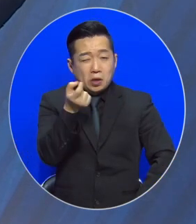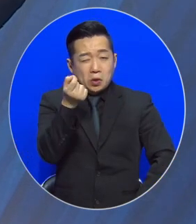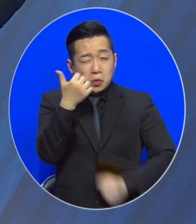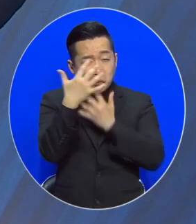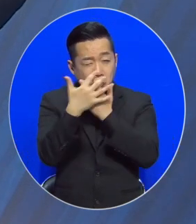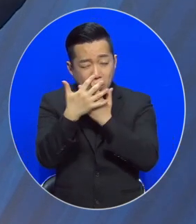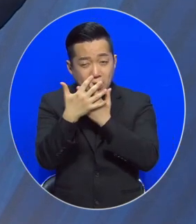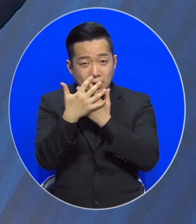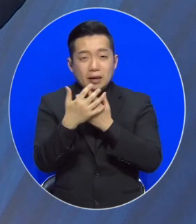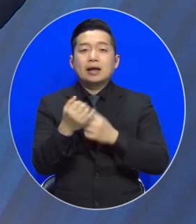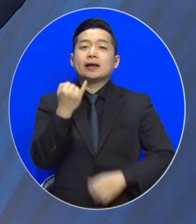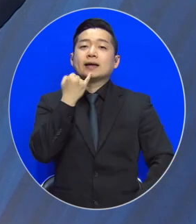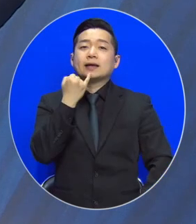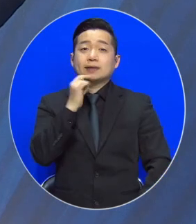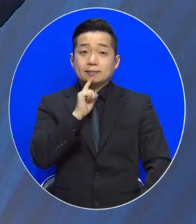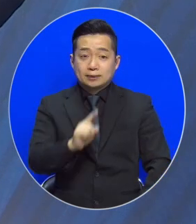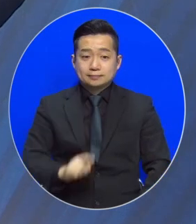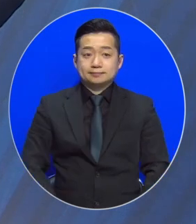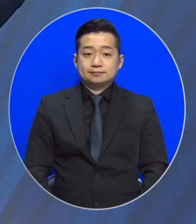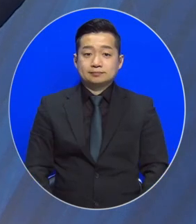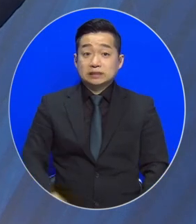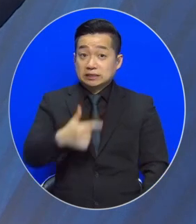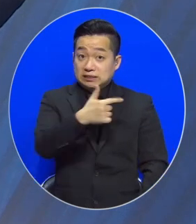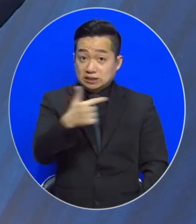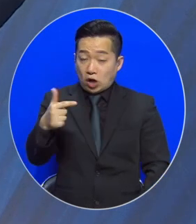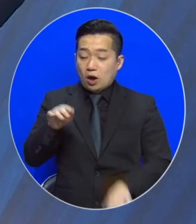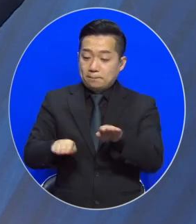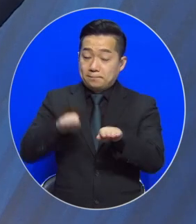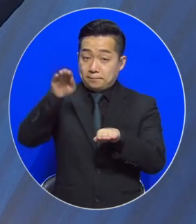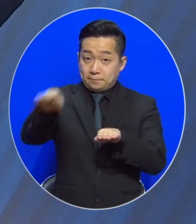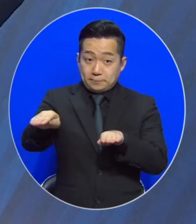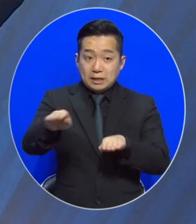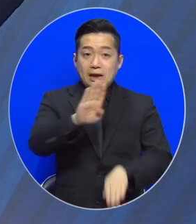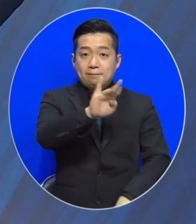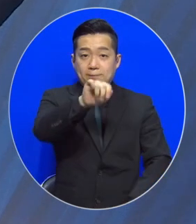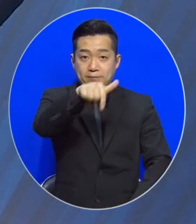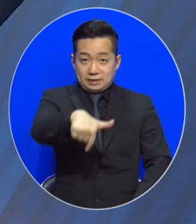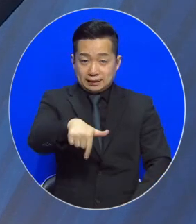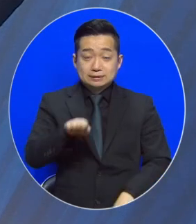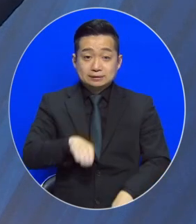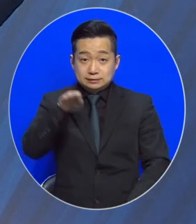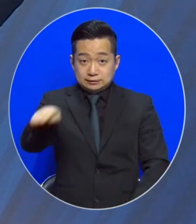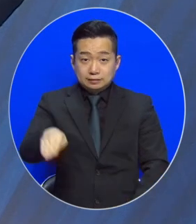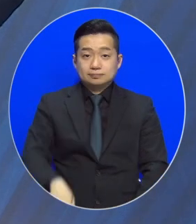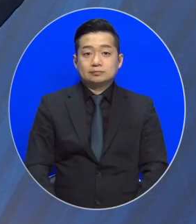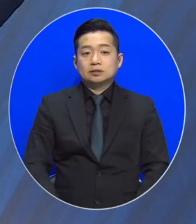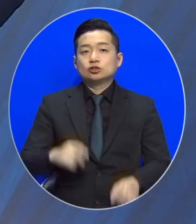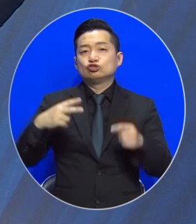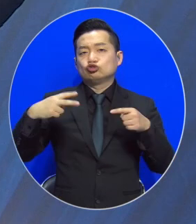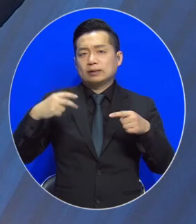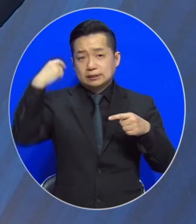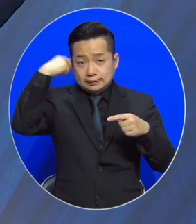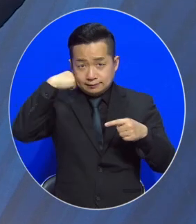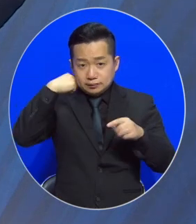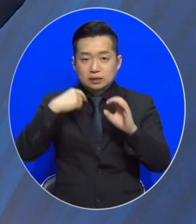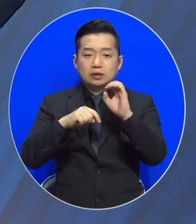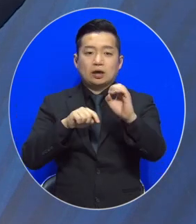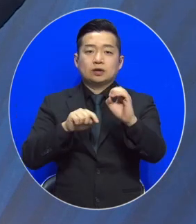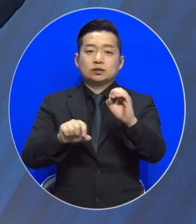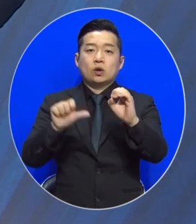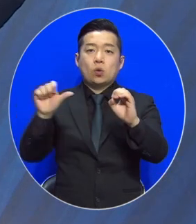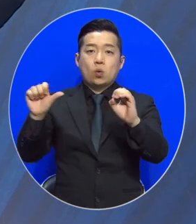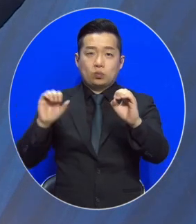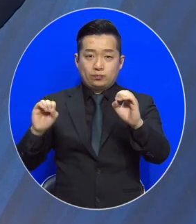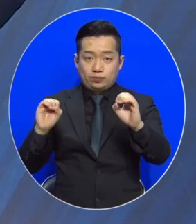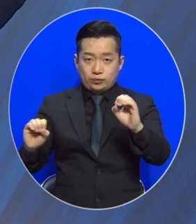미세한 금리 조정을 말합니다 큰 발걸음이라는 뜻의 빅스텝은 베이비 스텝의 두 배인 0.5%